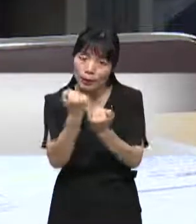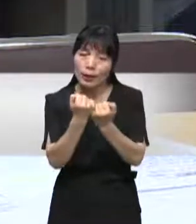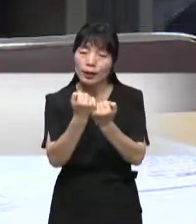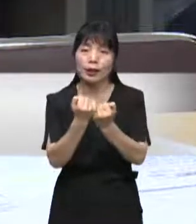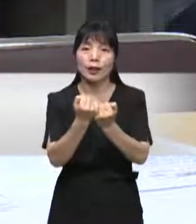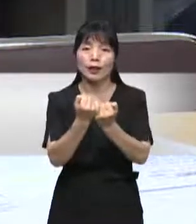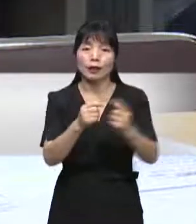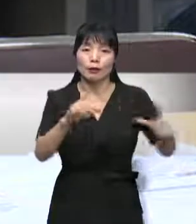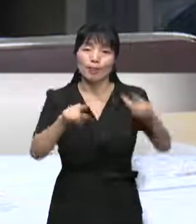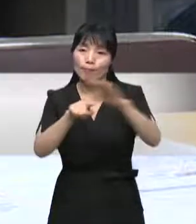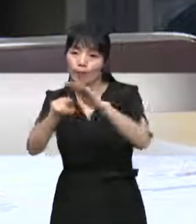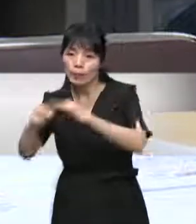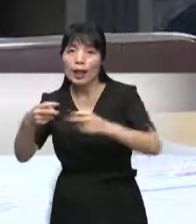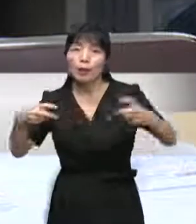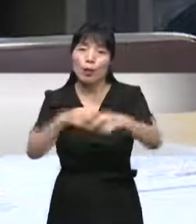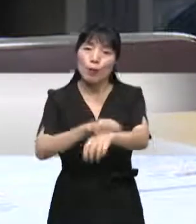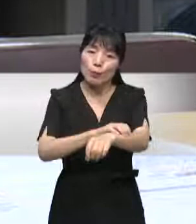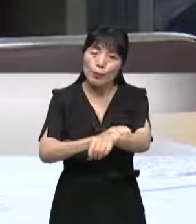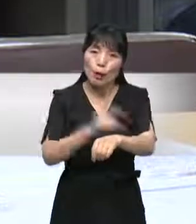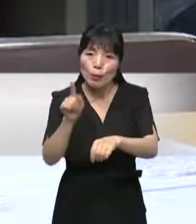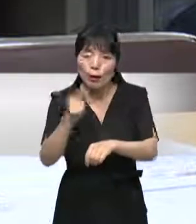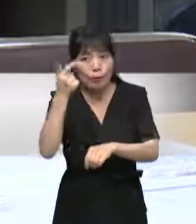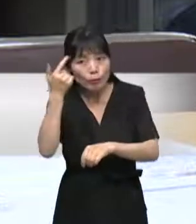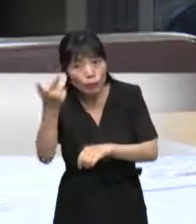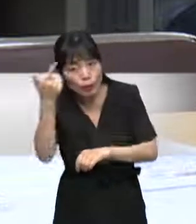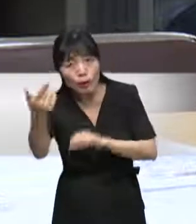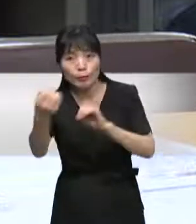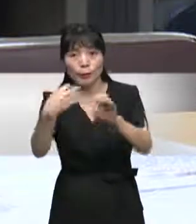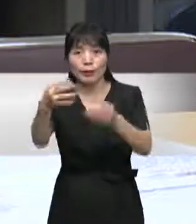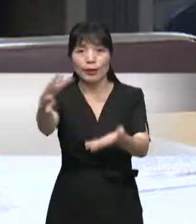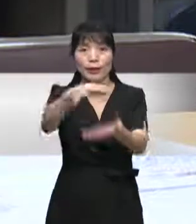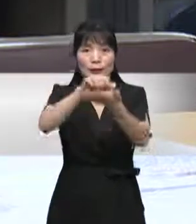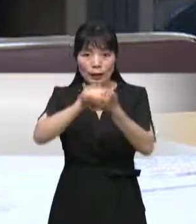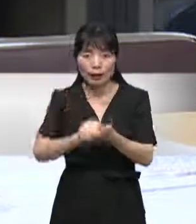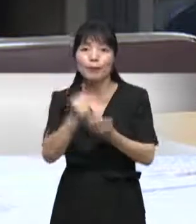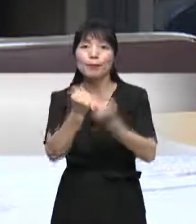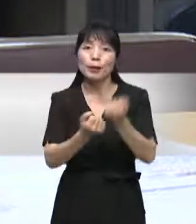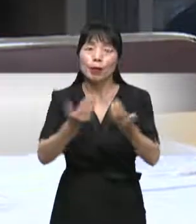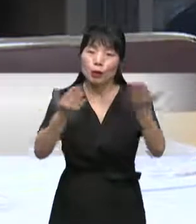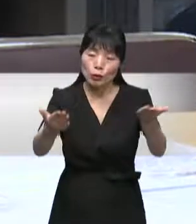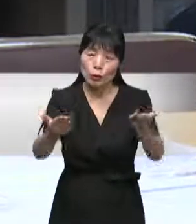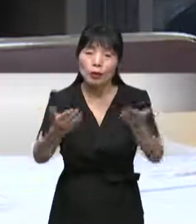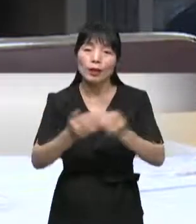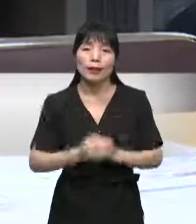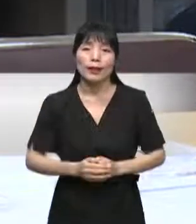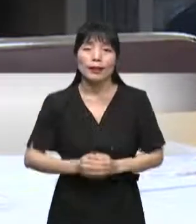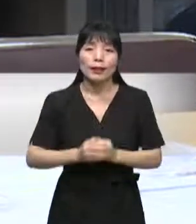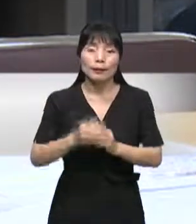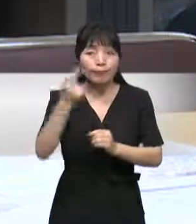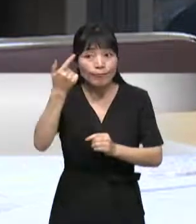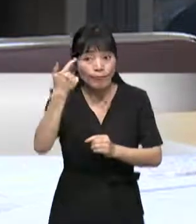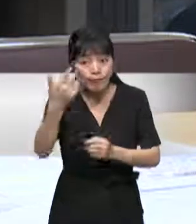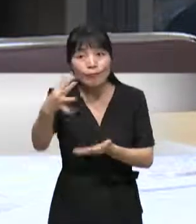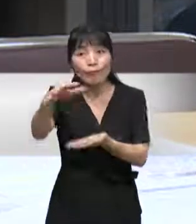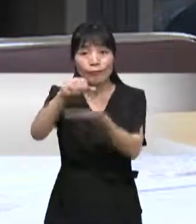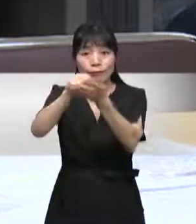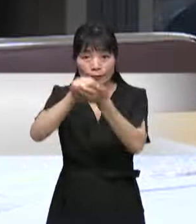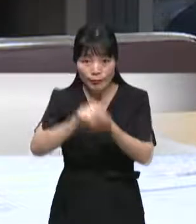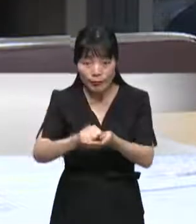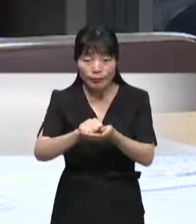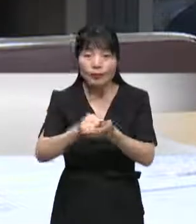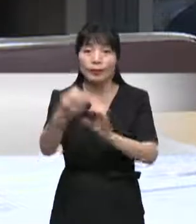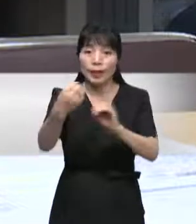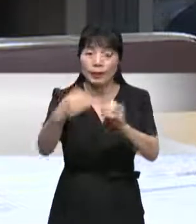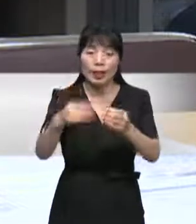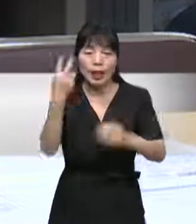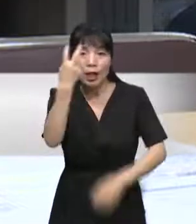순회하면서 버스용 불편사항을 우리가 설명하고 또 의견도 듣고 의견을 듣는 거를 이제